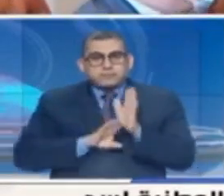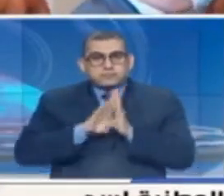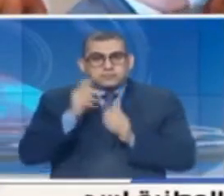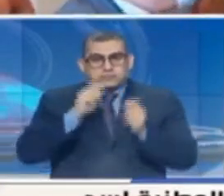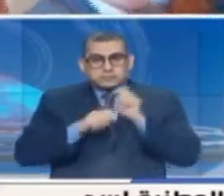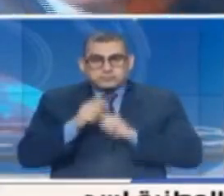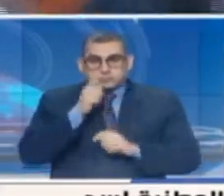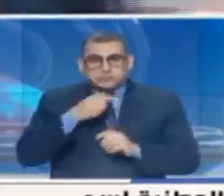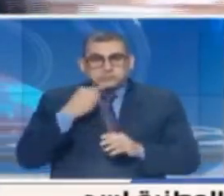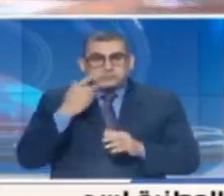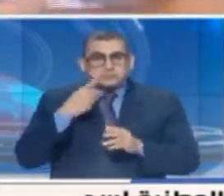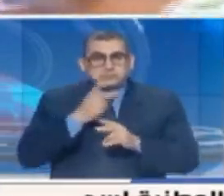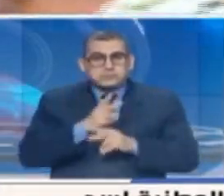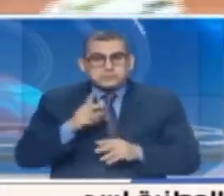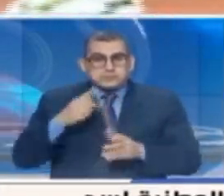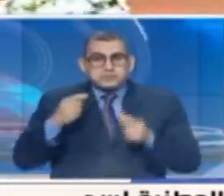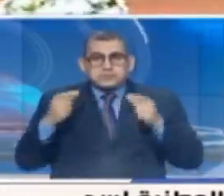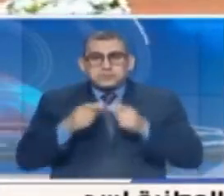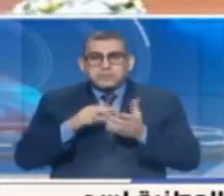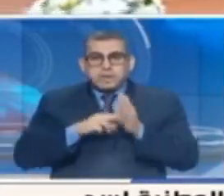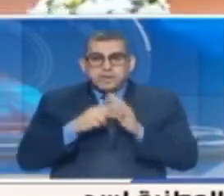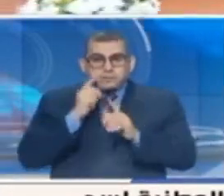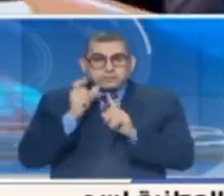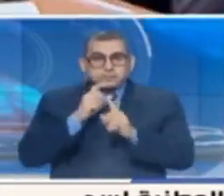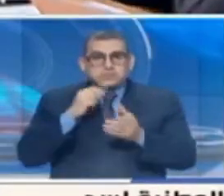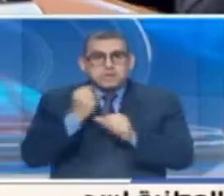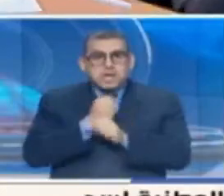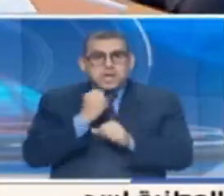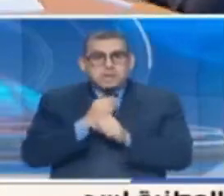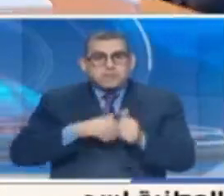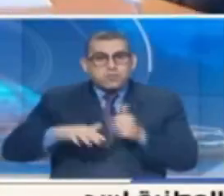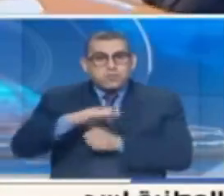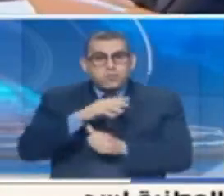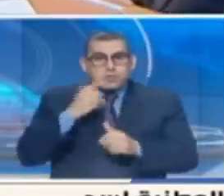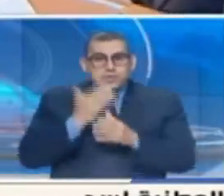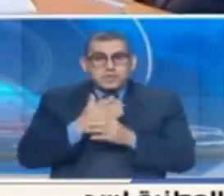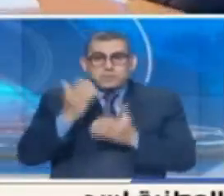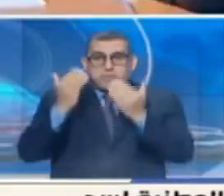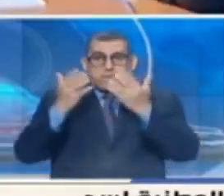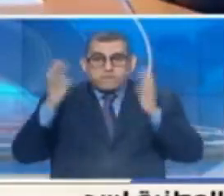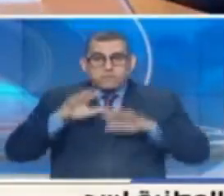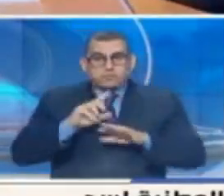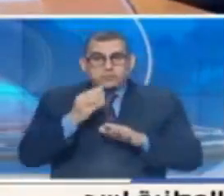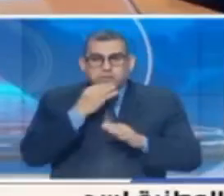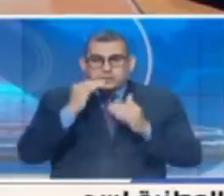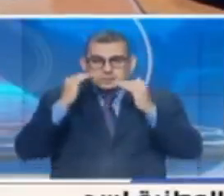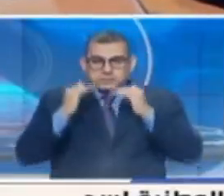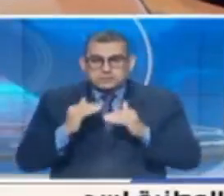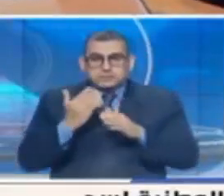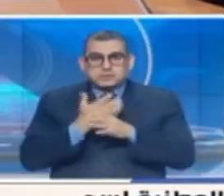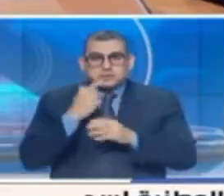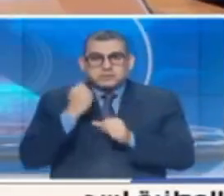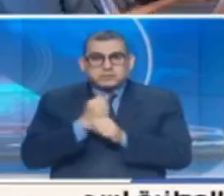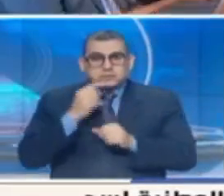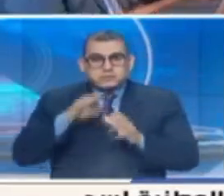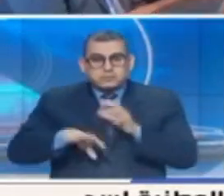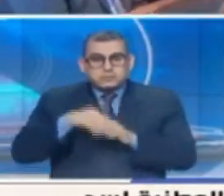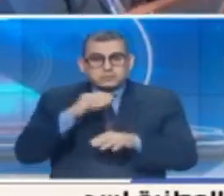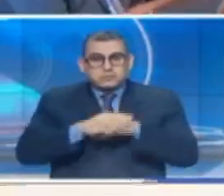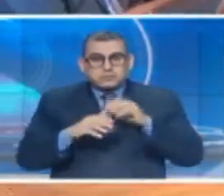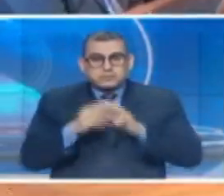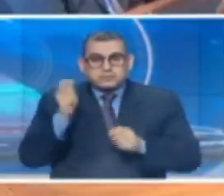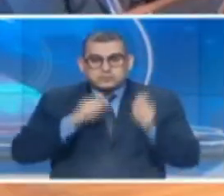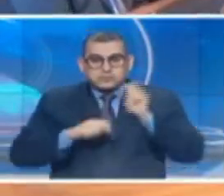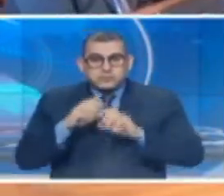التنموية، حيث تناول الاجتماع متابعة الجهود الوطنية لإحلال الواردات وزيادة الاعتماد على المنتج المحلي لتوفير